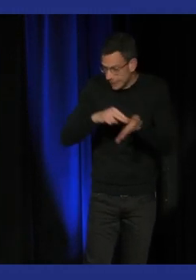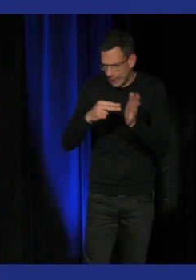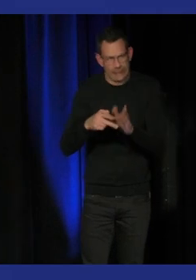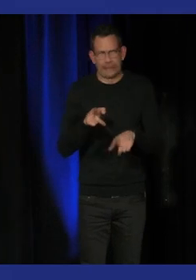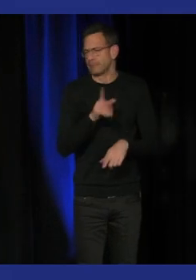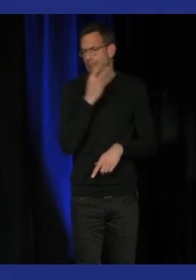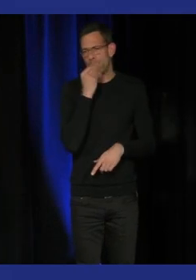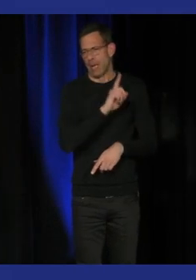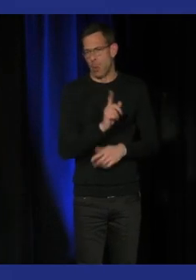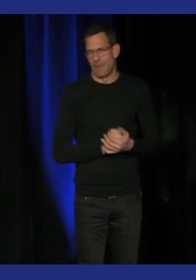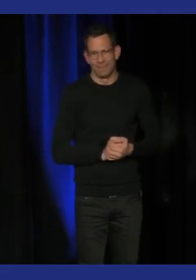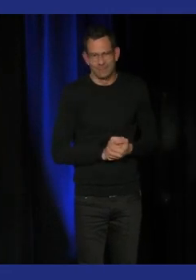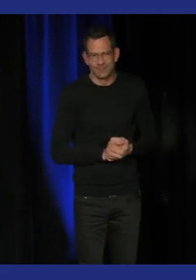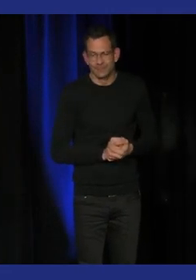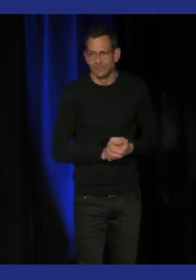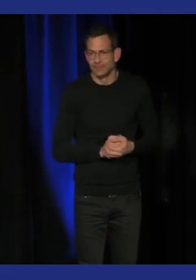chose.